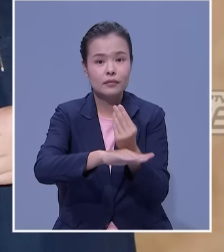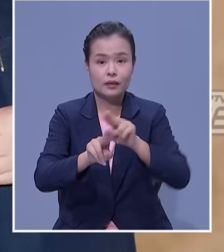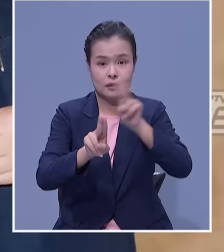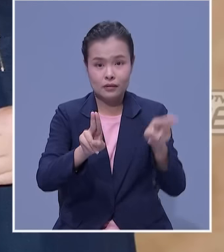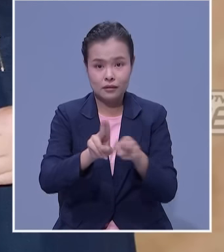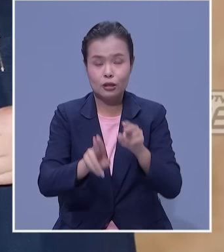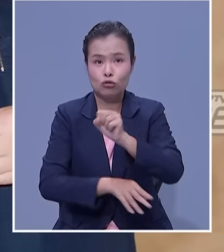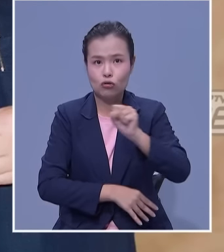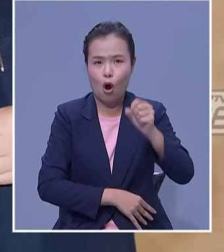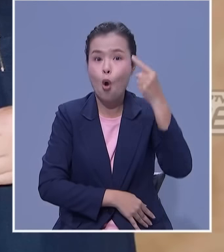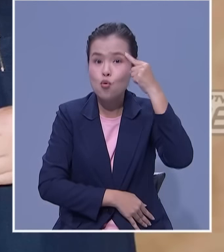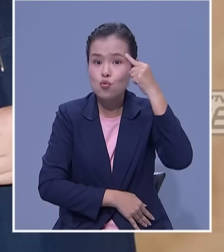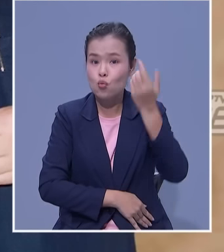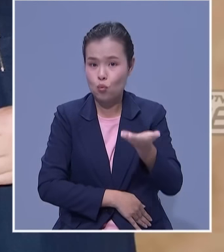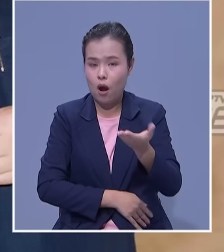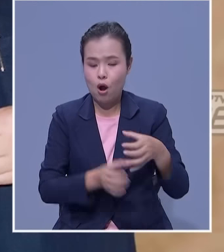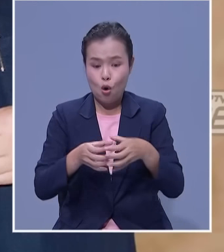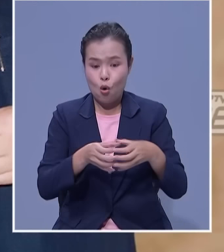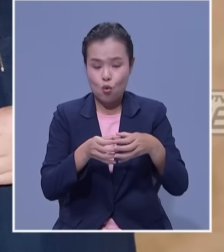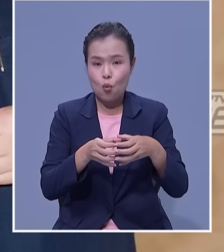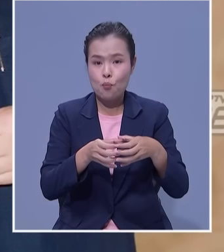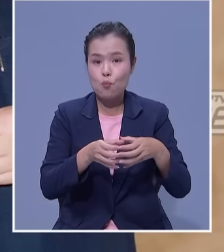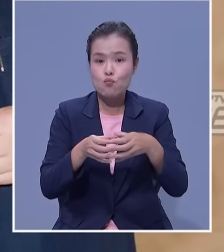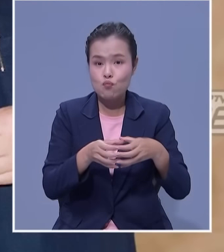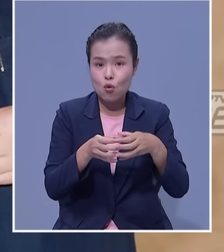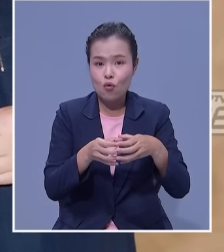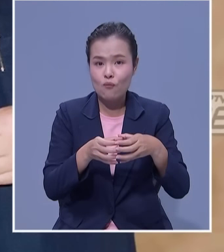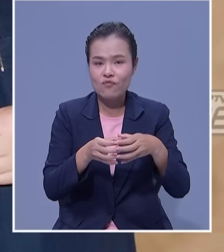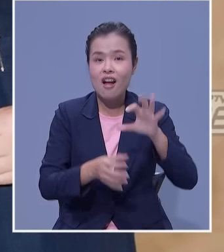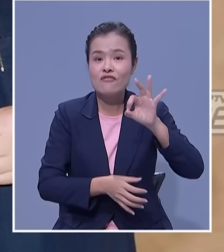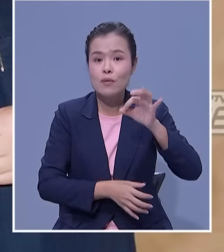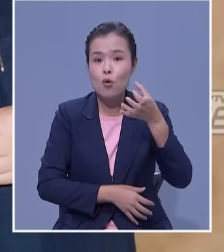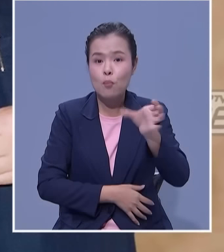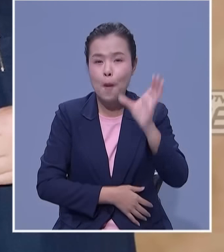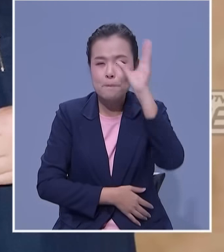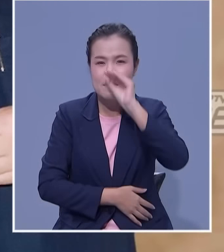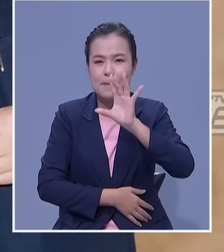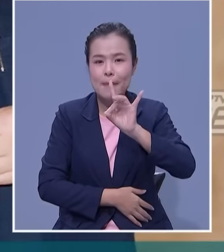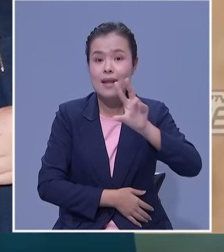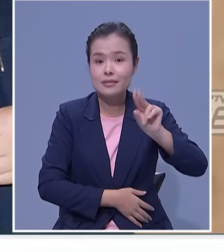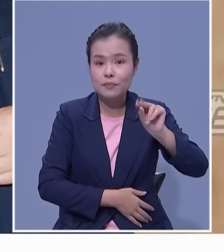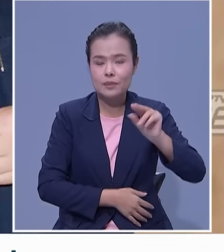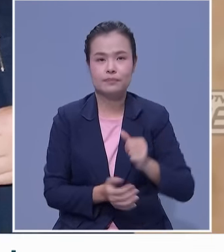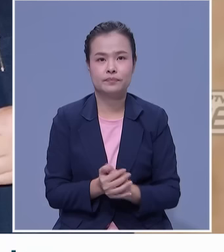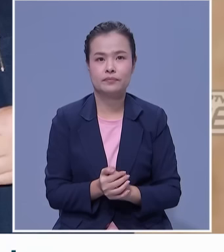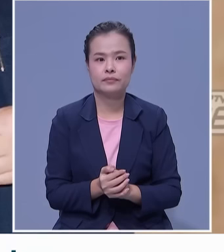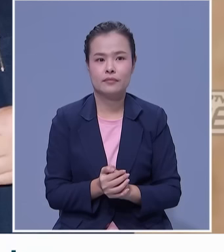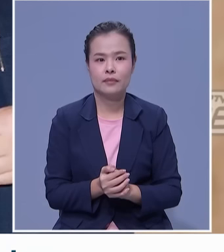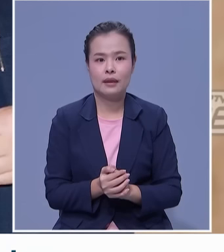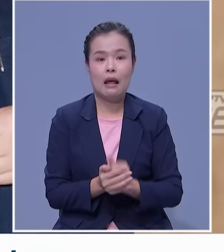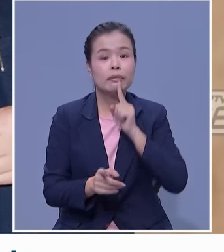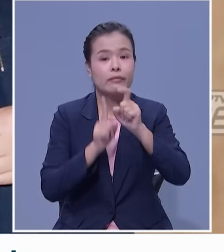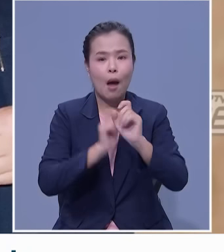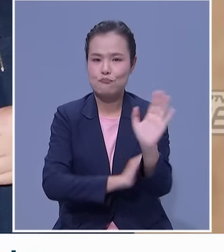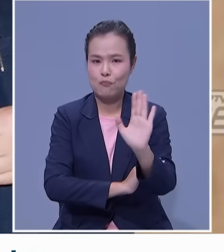ประชารัฐซึ่งก็ทราบกันอยู่แล้วว่าอยู่ในกลุ่มเดียวกันกับร้อยเอกธรรมนัสโพสต์ Facebookประมาณ20:30นเมื่อวานนี้บอกว่าไม่ต้องถามนะ